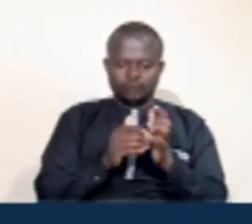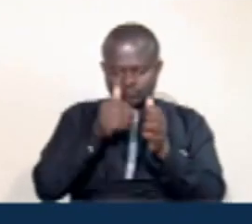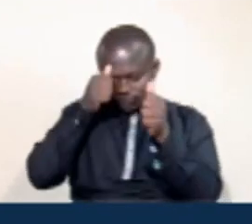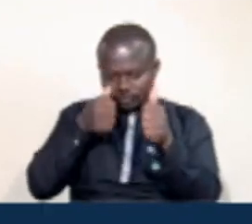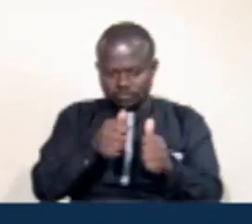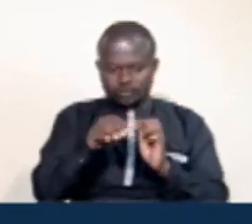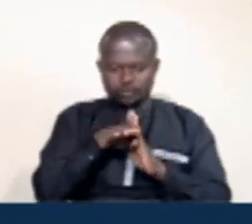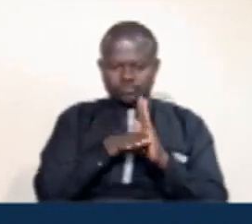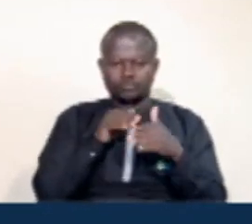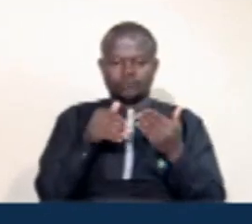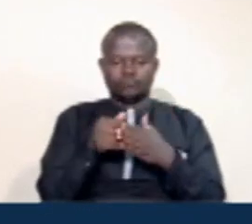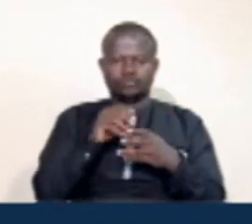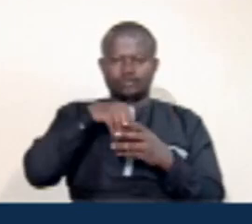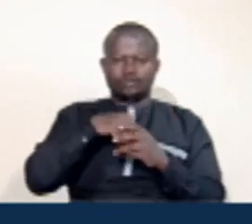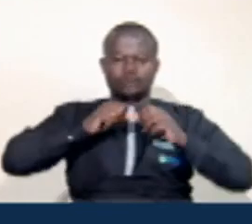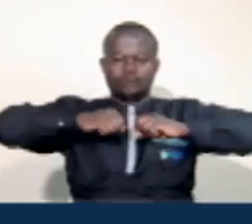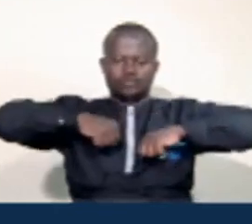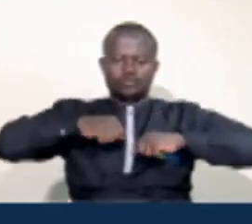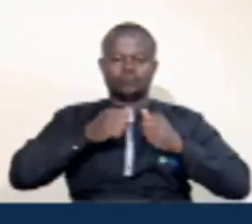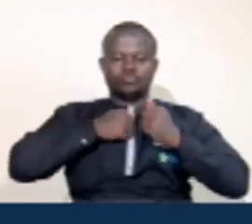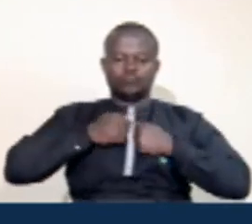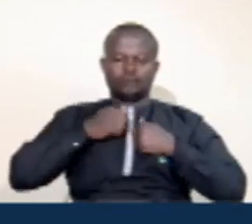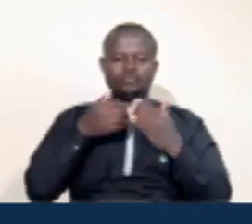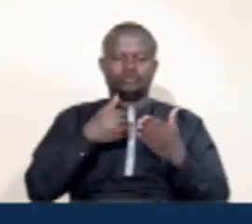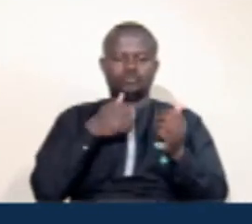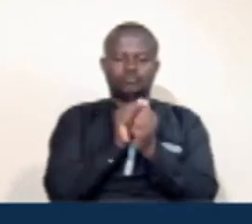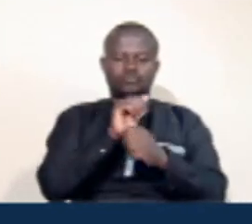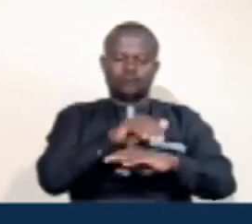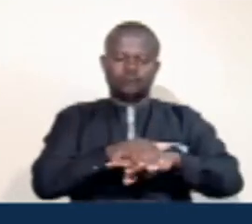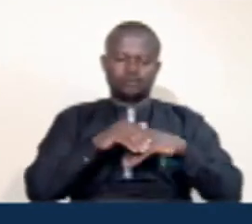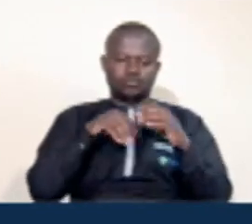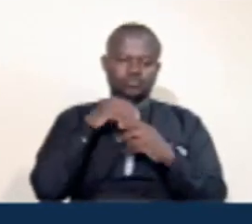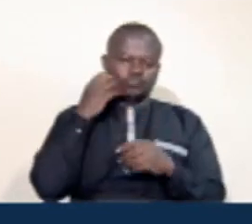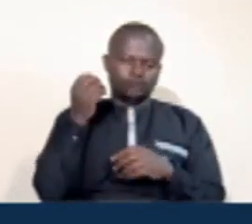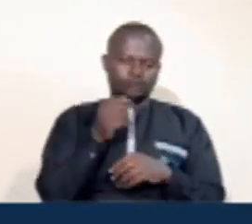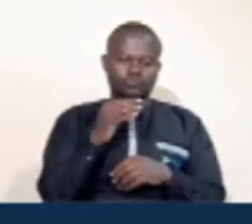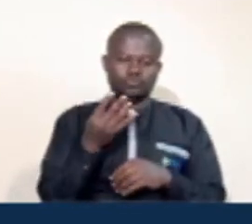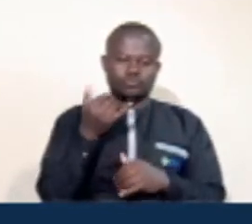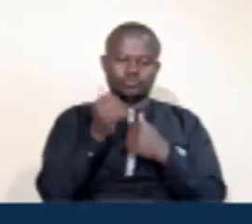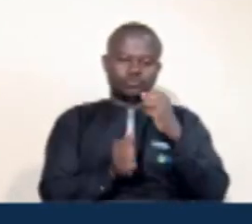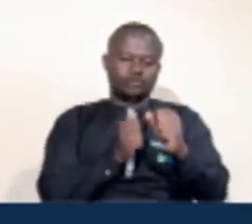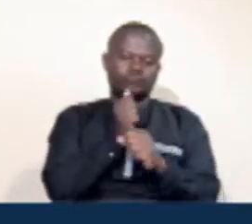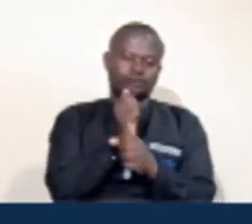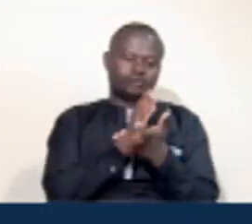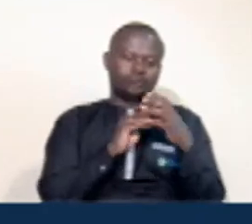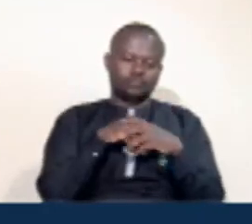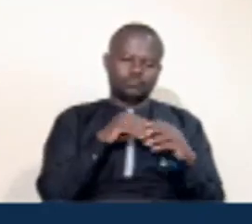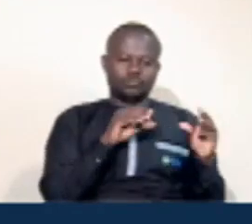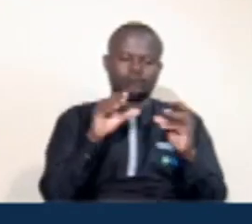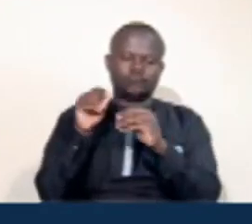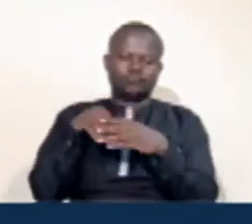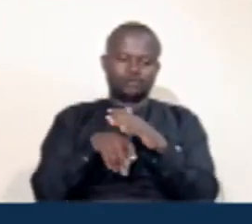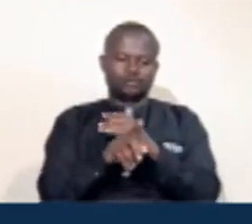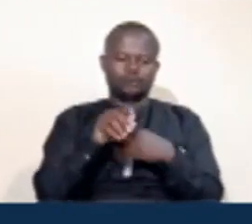iyi gahunda ikubiye amasezerano u Rwanda rwagiranye n'Ubwongereza mu kwezi kwa kane uyu mwaka. Bamwe mu bimukira binjira